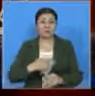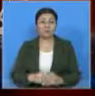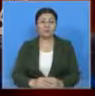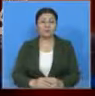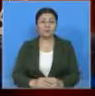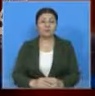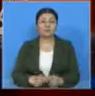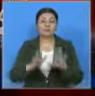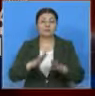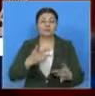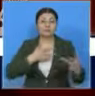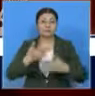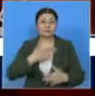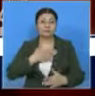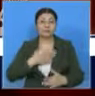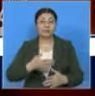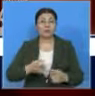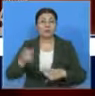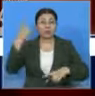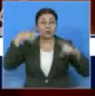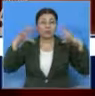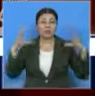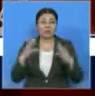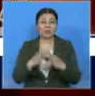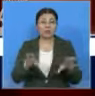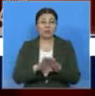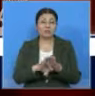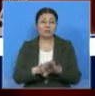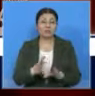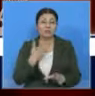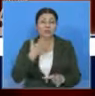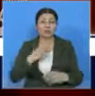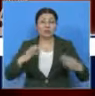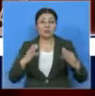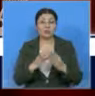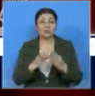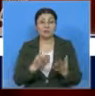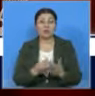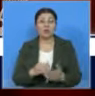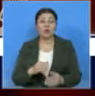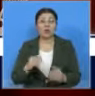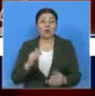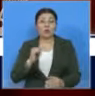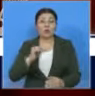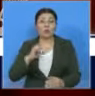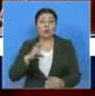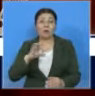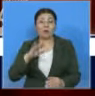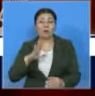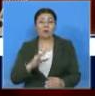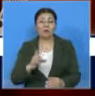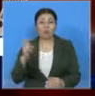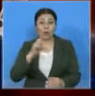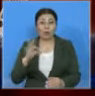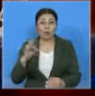Остальные концерты наших творческих коллективов, таких как Народный оркестр имени Ахмеда Жубанова, Каменный оркестр, Казанский каменный